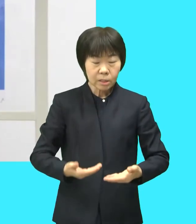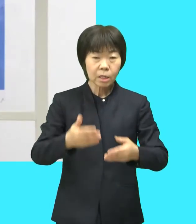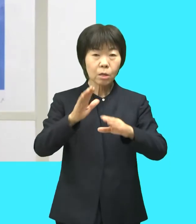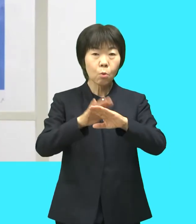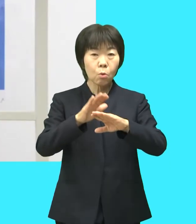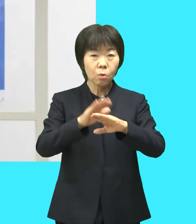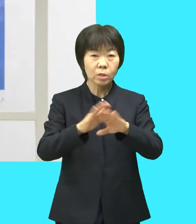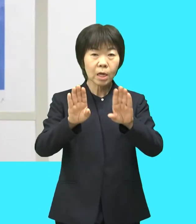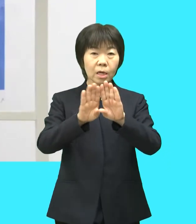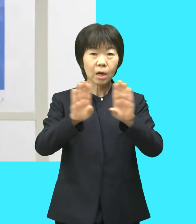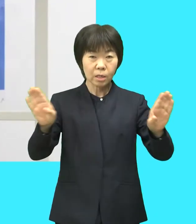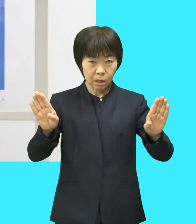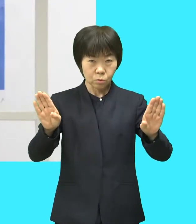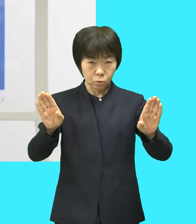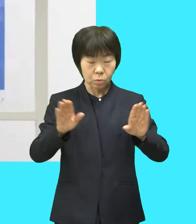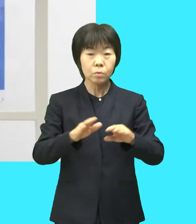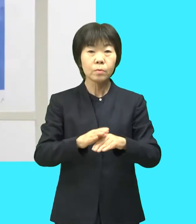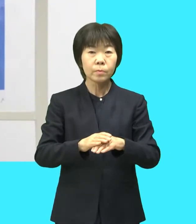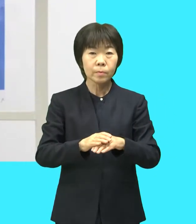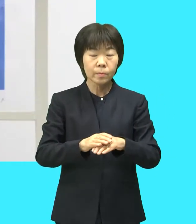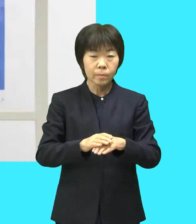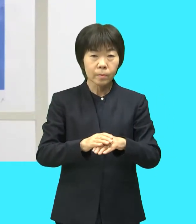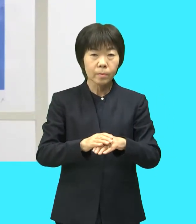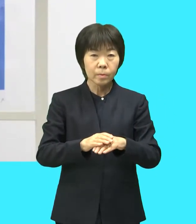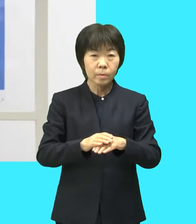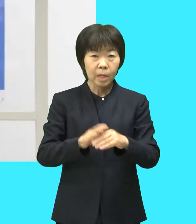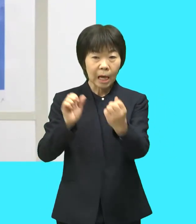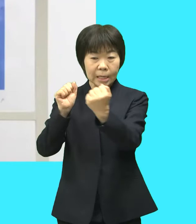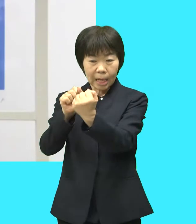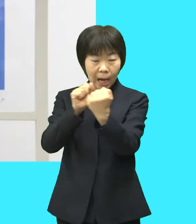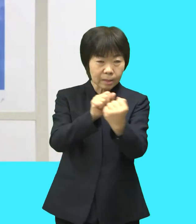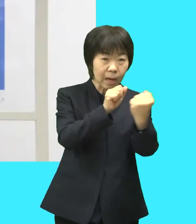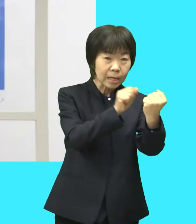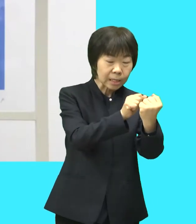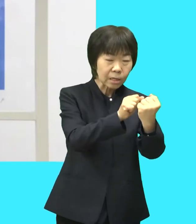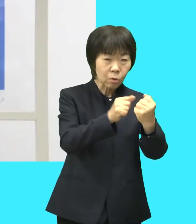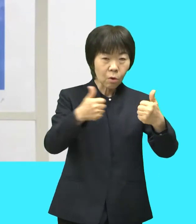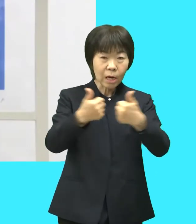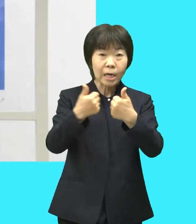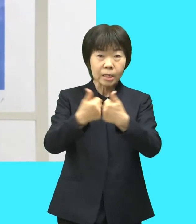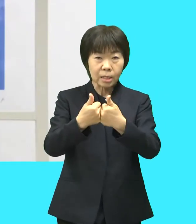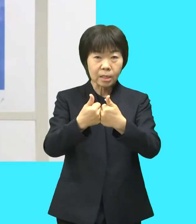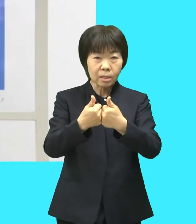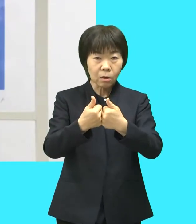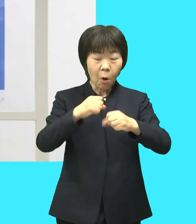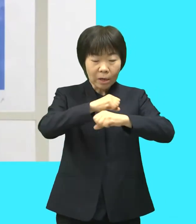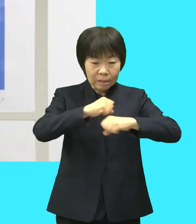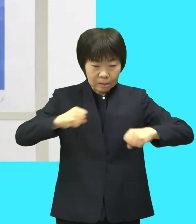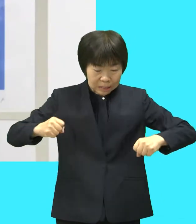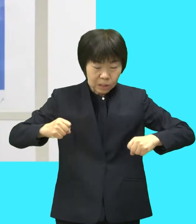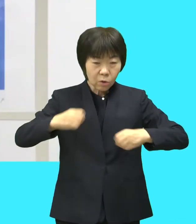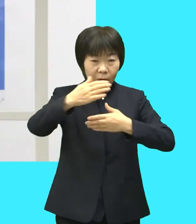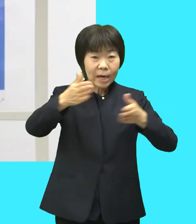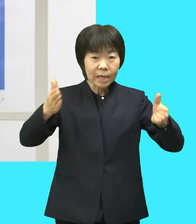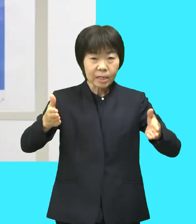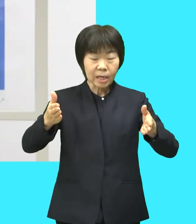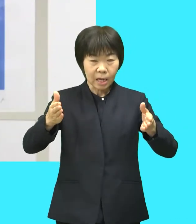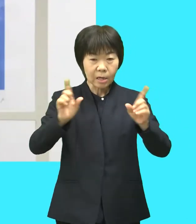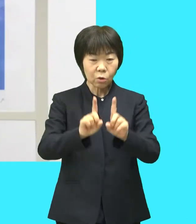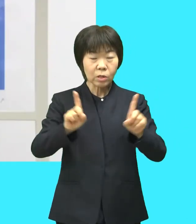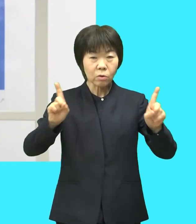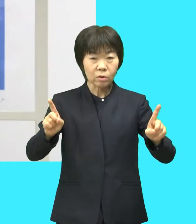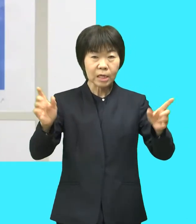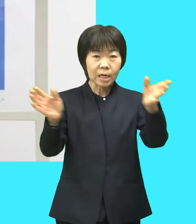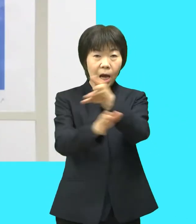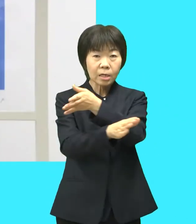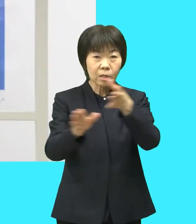で開催をしていただく、あるいは対面型の会議を広い部屋で距離を取りながら換気をし